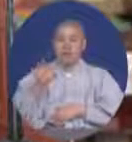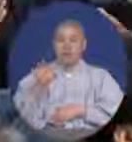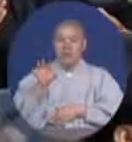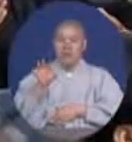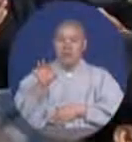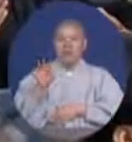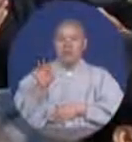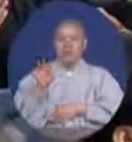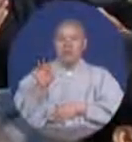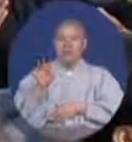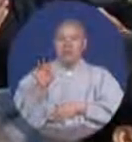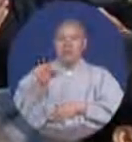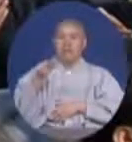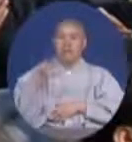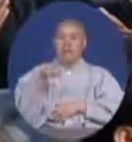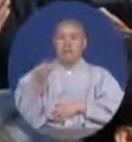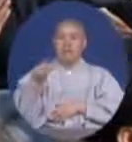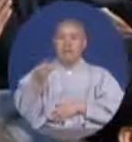제중생이